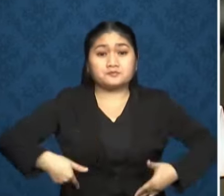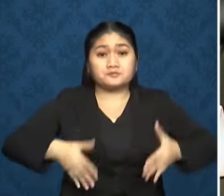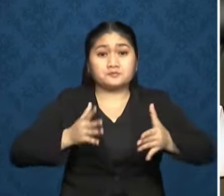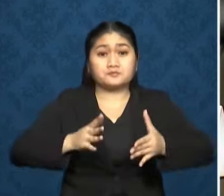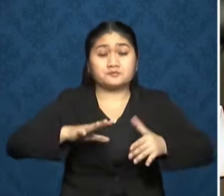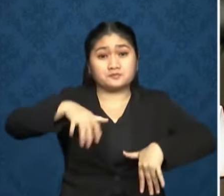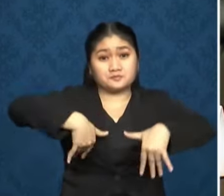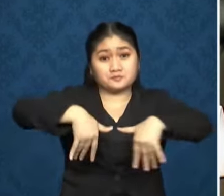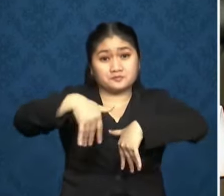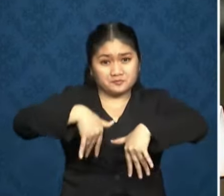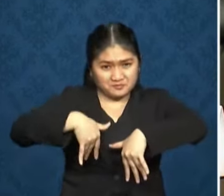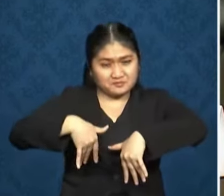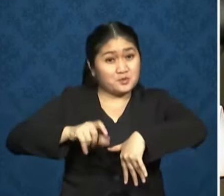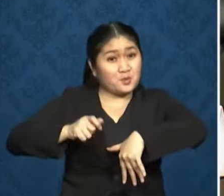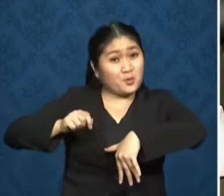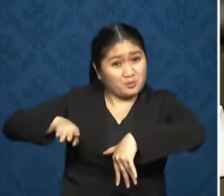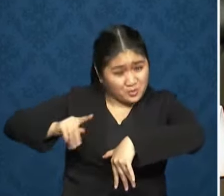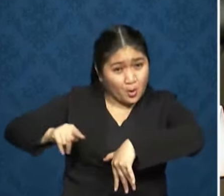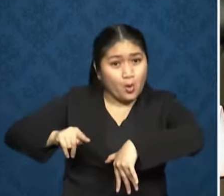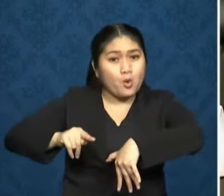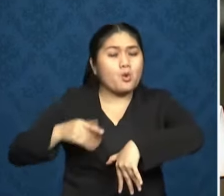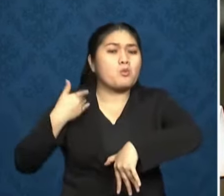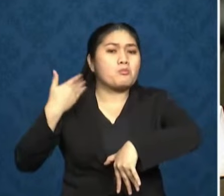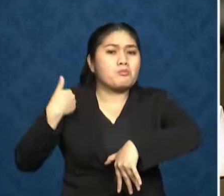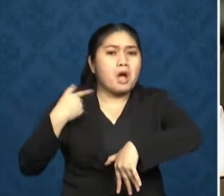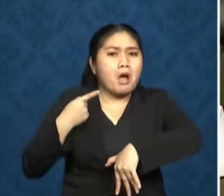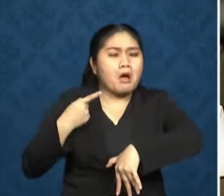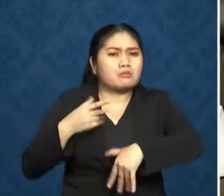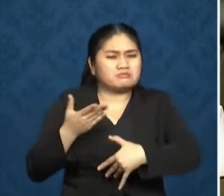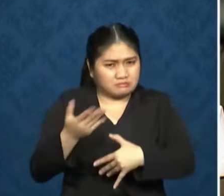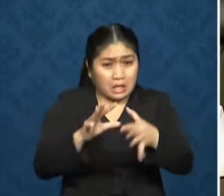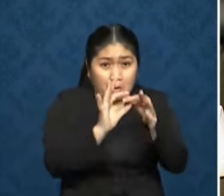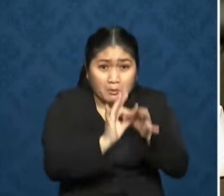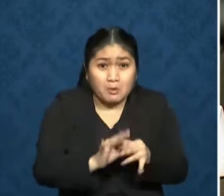น kab naw